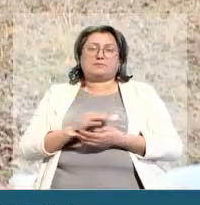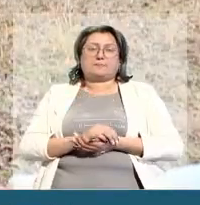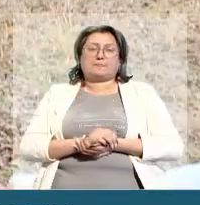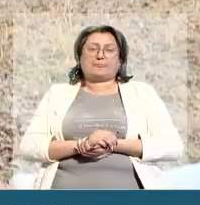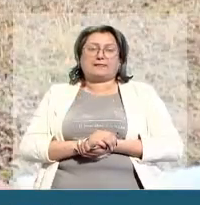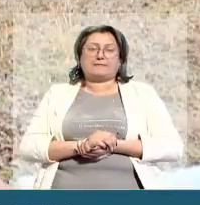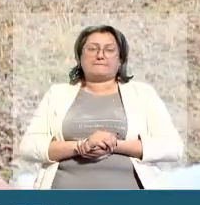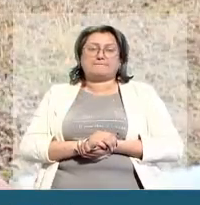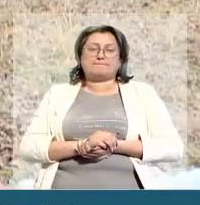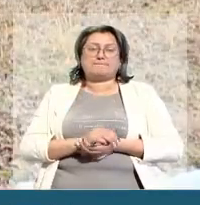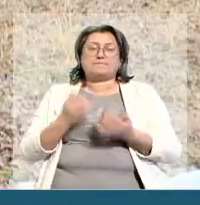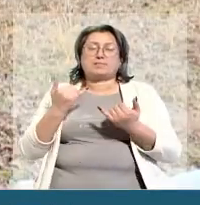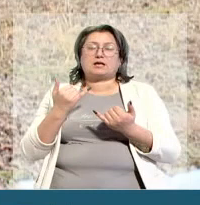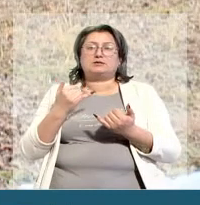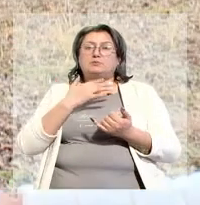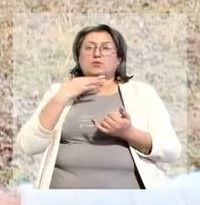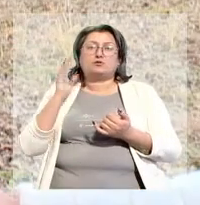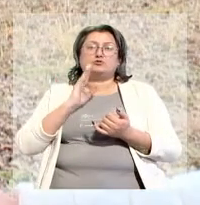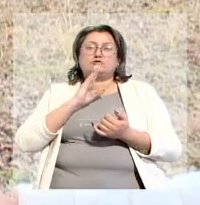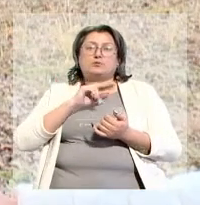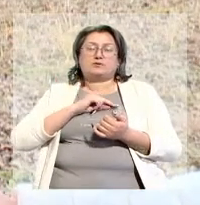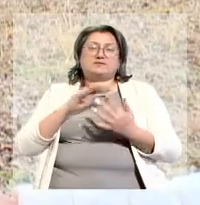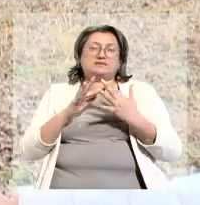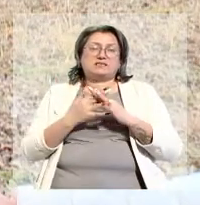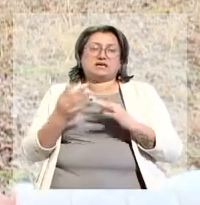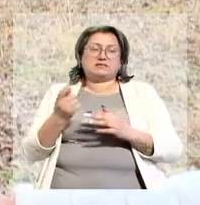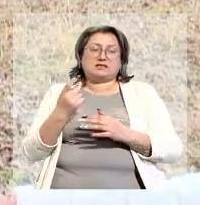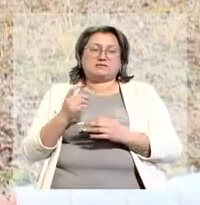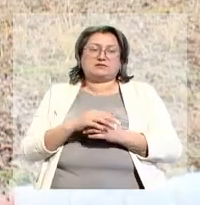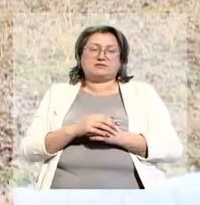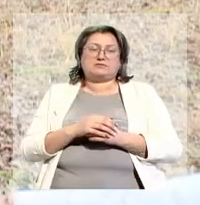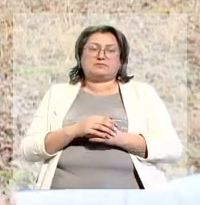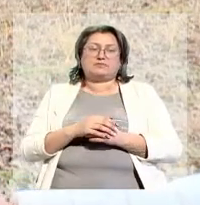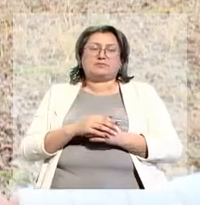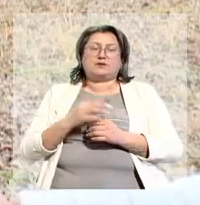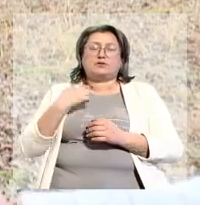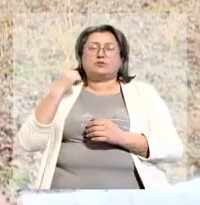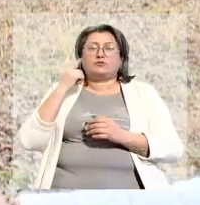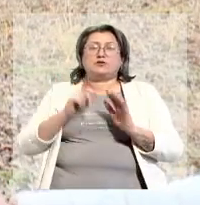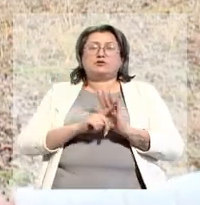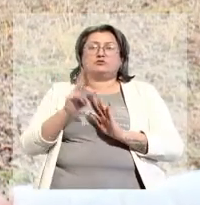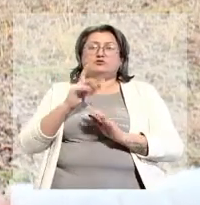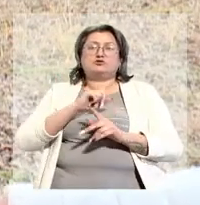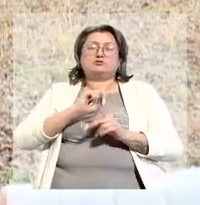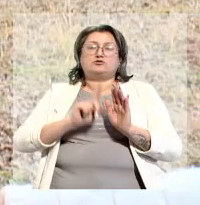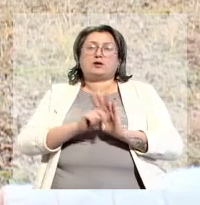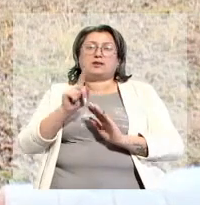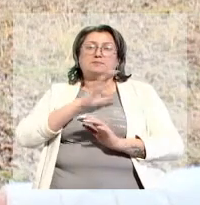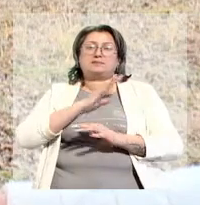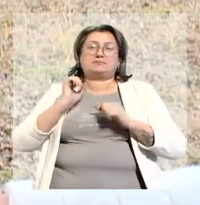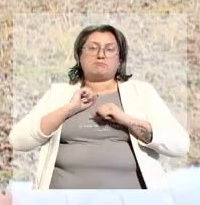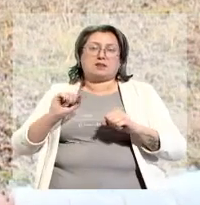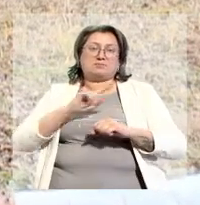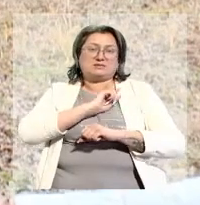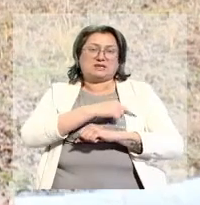Чтобы женщине работать в этой сфере, нужно... Қазір ауыл шаруашылығы саласында еңбек ететін әйелдер аз емес. Олардың бойында алдымен күш-жігер